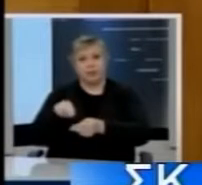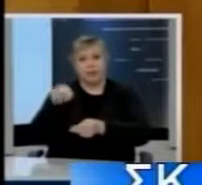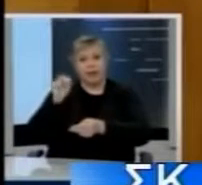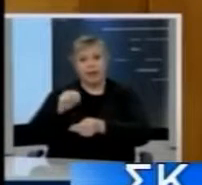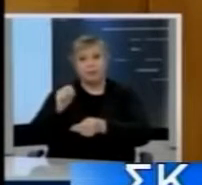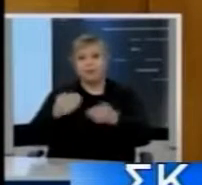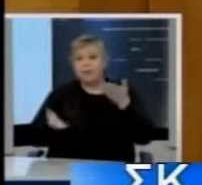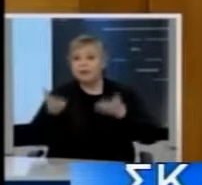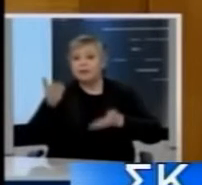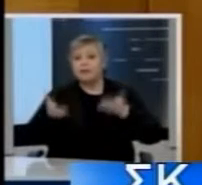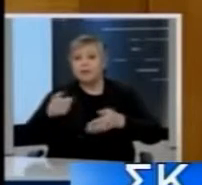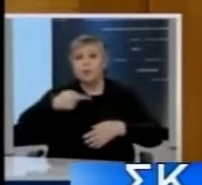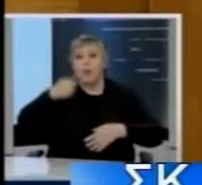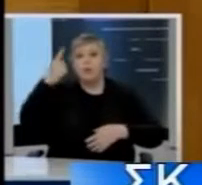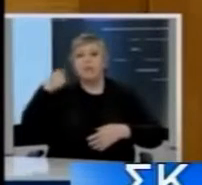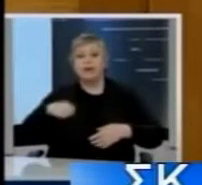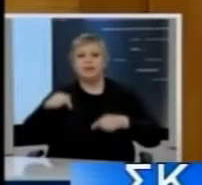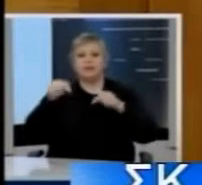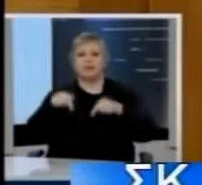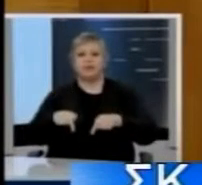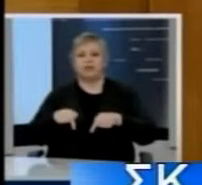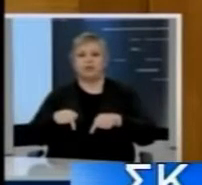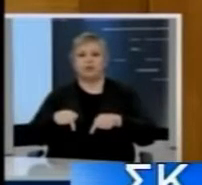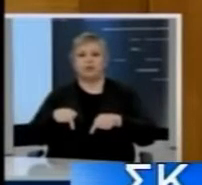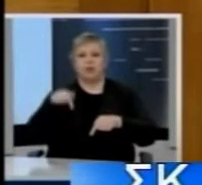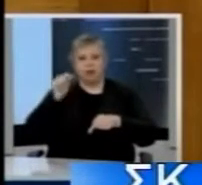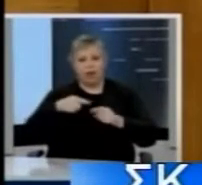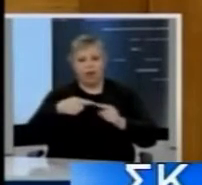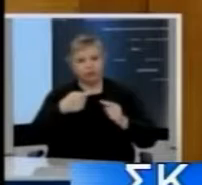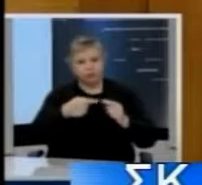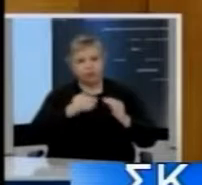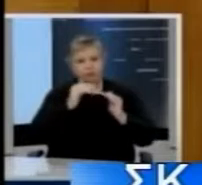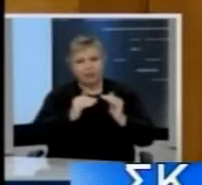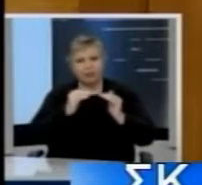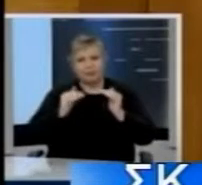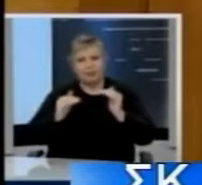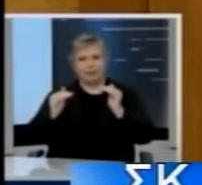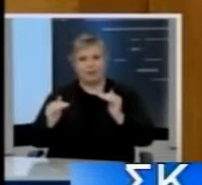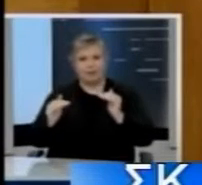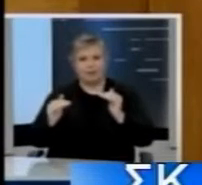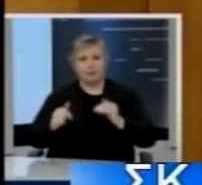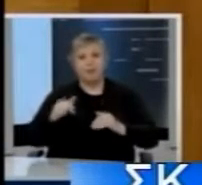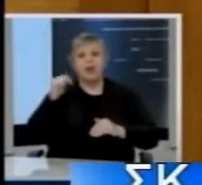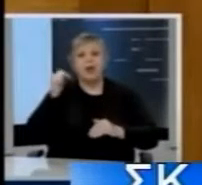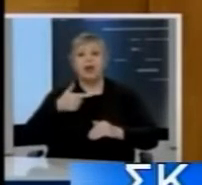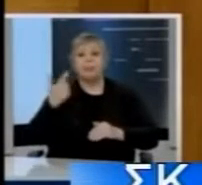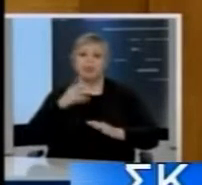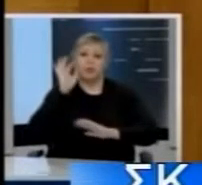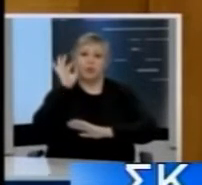Έτσι λοιπόν κυρίες και κύριοι βουλευτές, εμείς προχωράμε στοχευμένα,